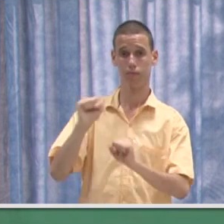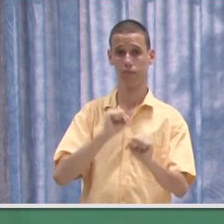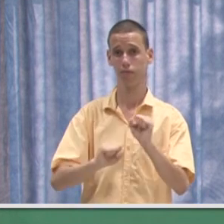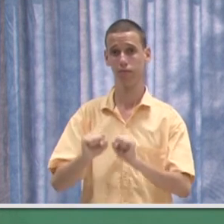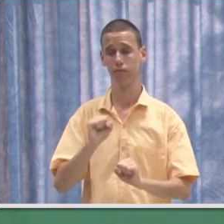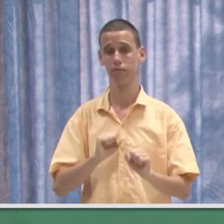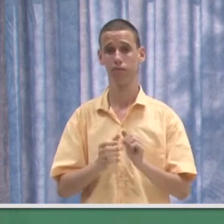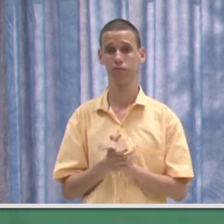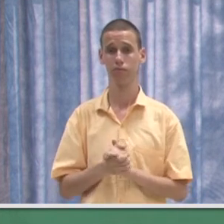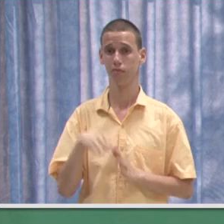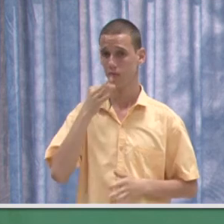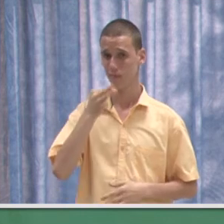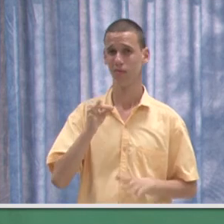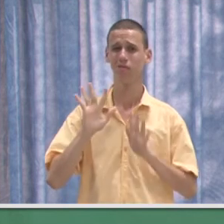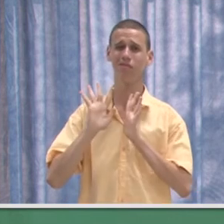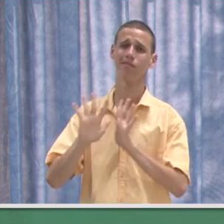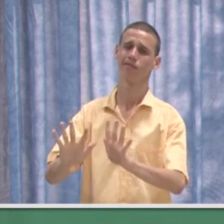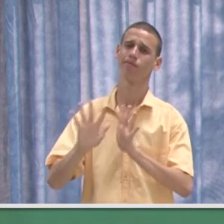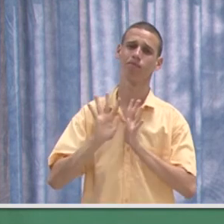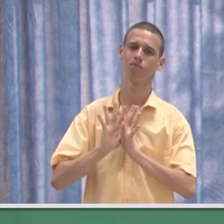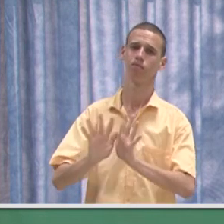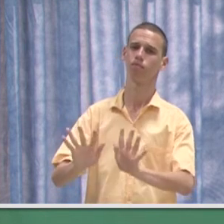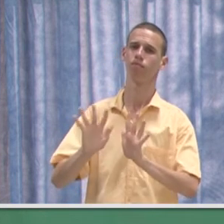L'autre façon pour nous célébrer. Bon anniversaire, bon